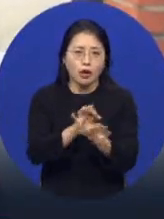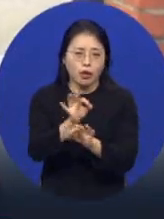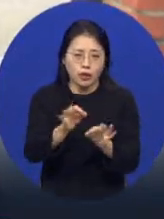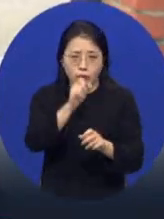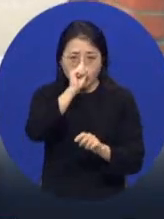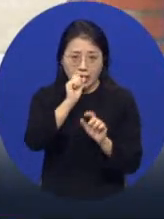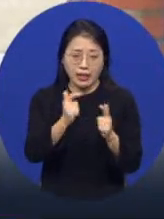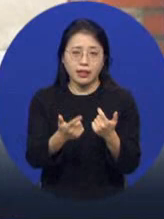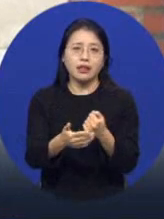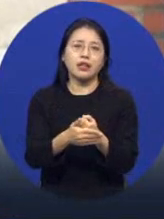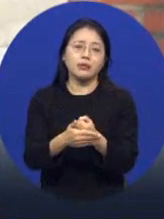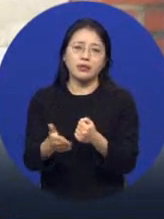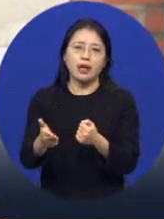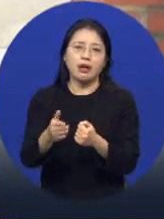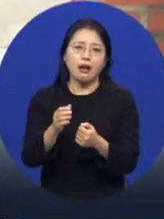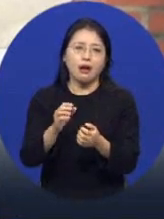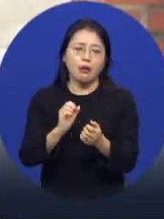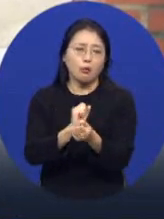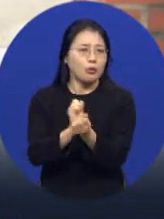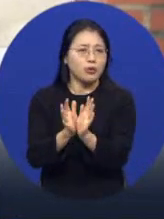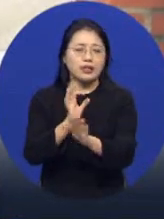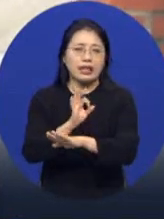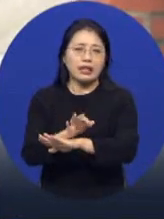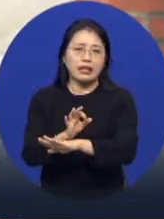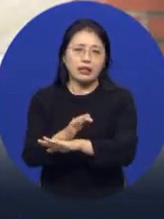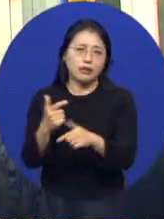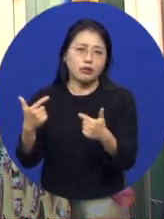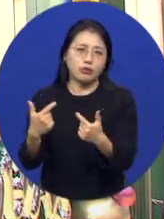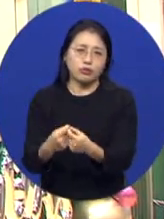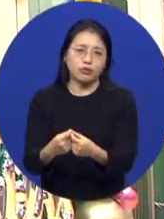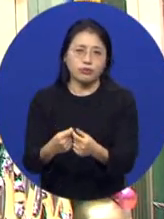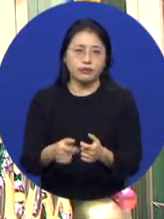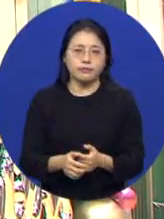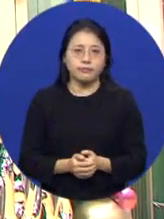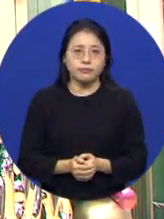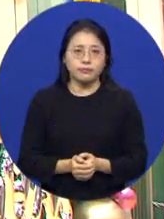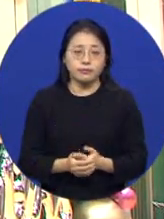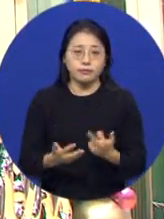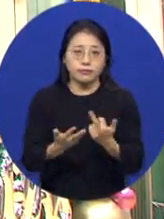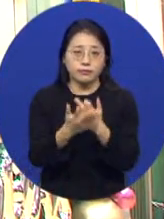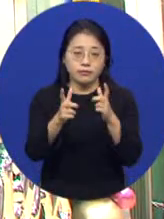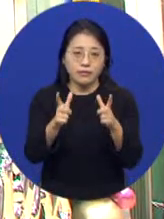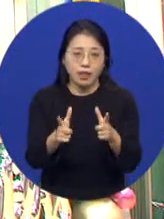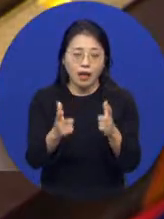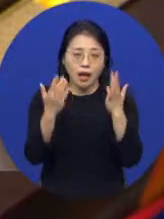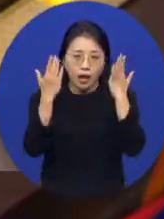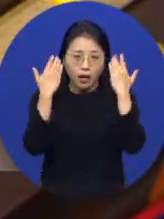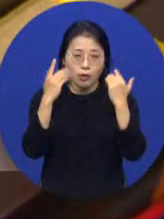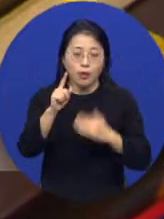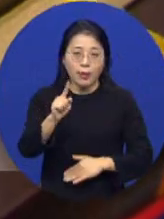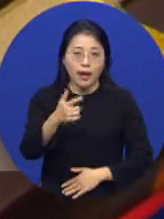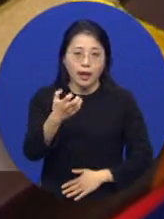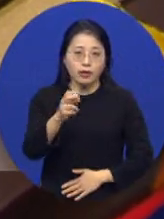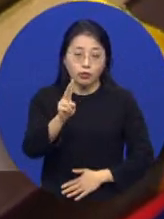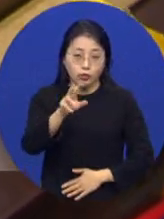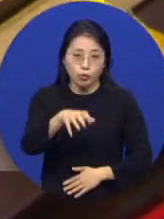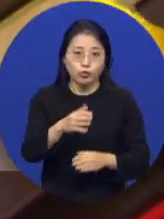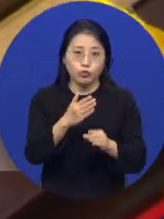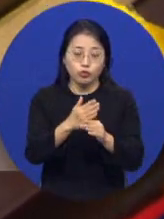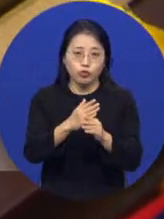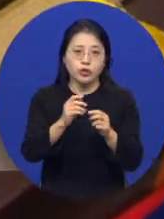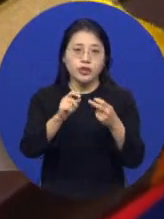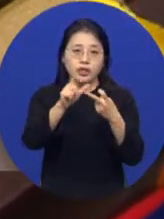안 좋다가 보니까 뭐꽃 수매량이 더 오히려 많이 줄은 것 같아요. 제주 지역 학교 192곳 가운데 12월에